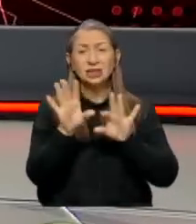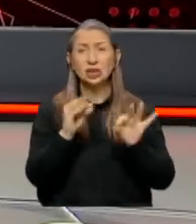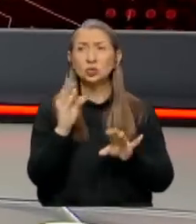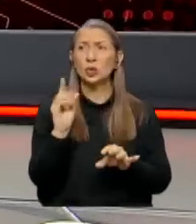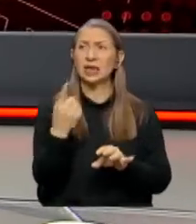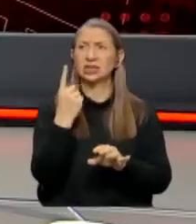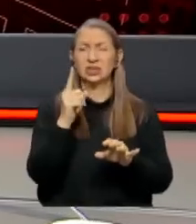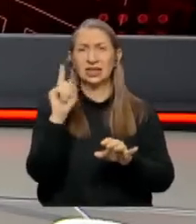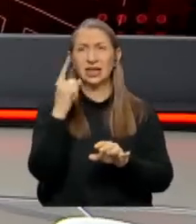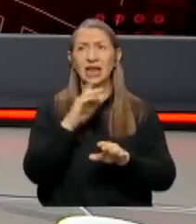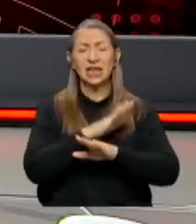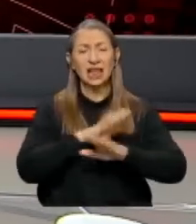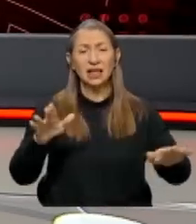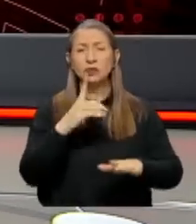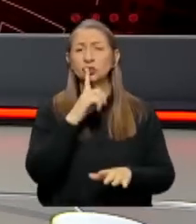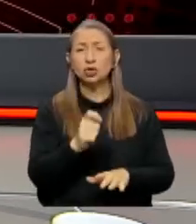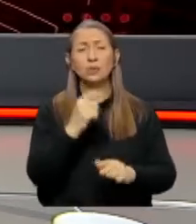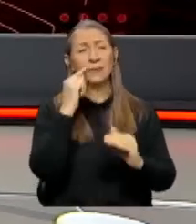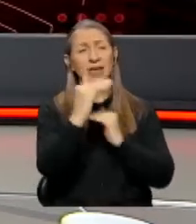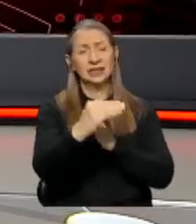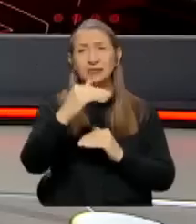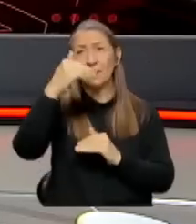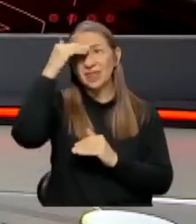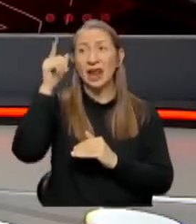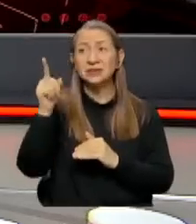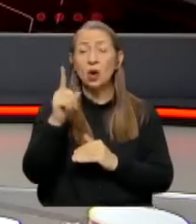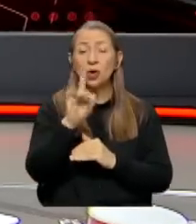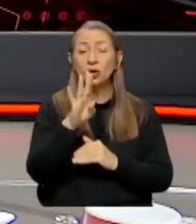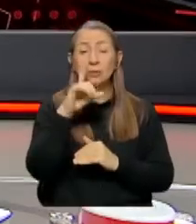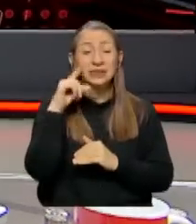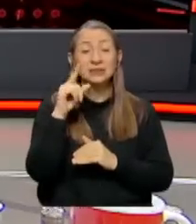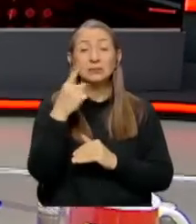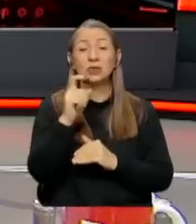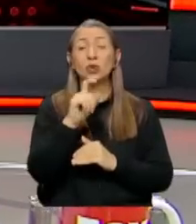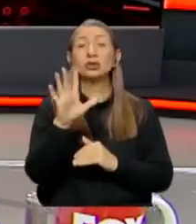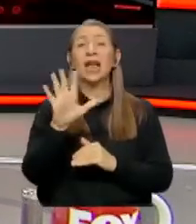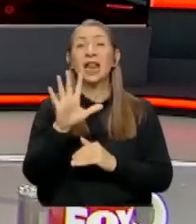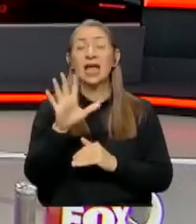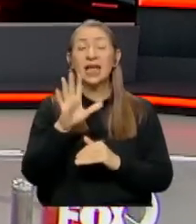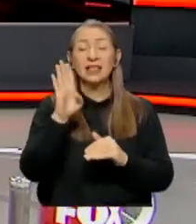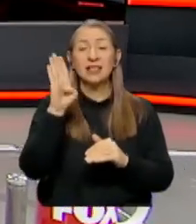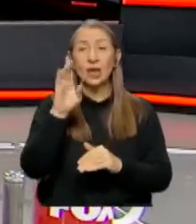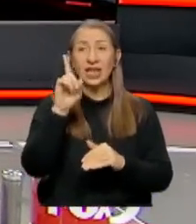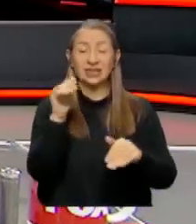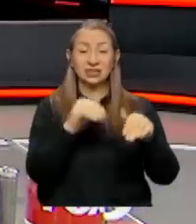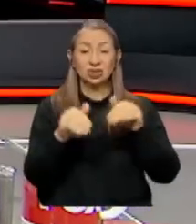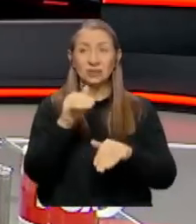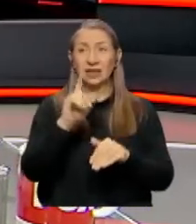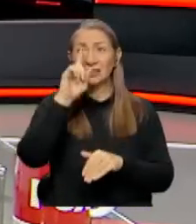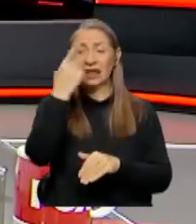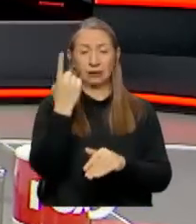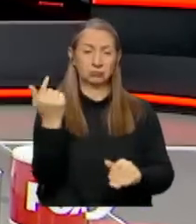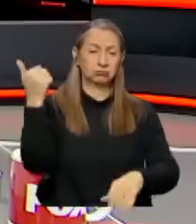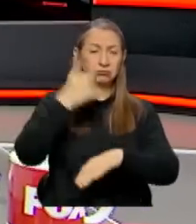ilginç iktidarın. Çünkü yeter söz milletindir. Menderes 14 Mayıs 1950. Demokratik, ilk demokratik seçimlerde bir tek